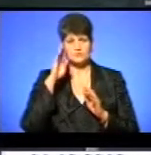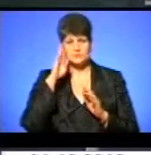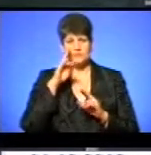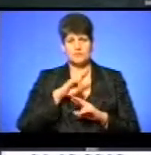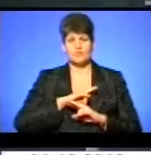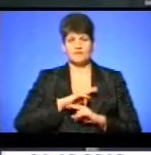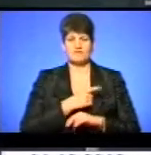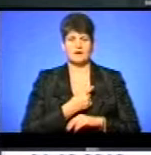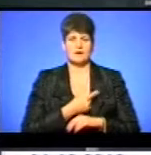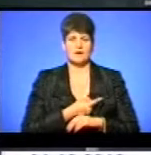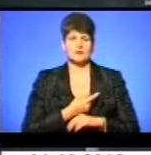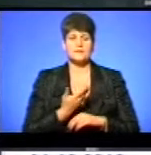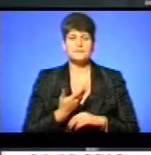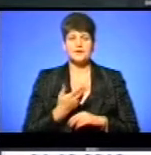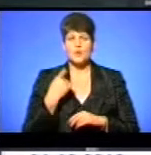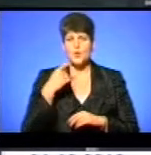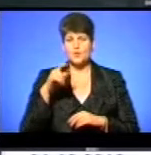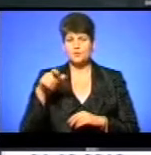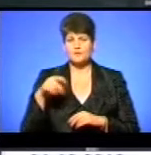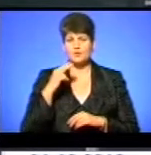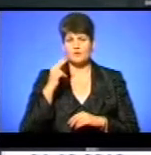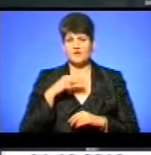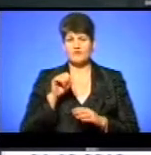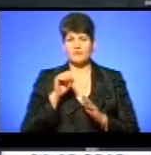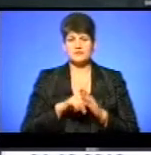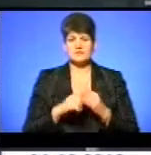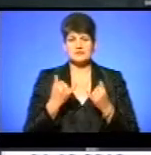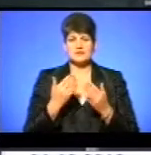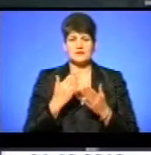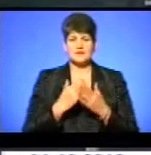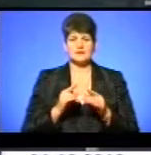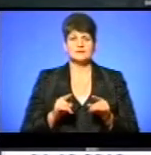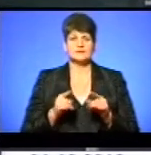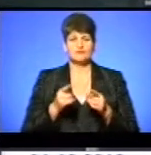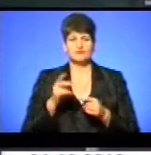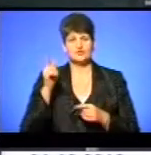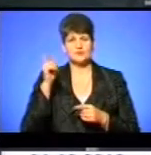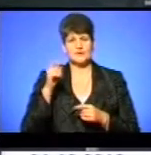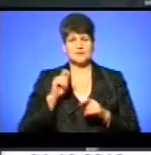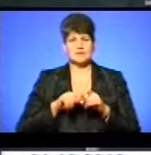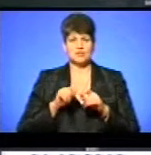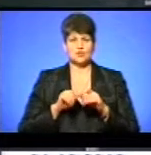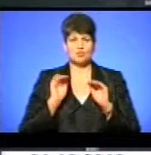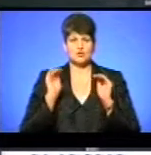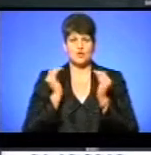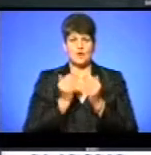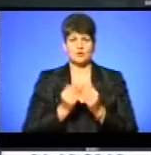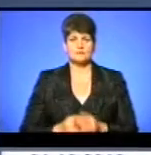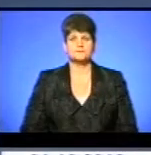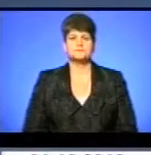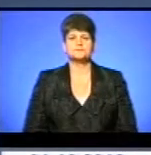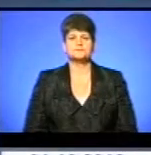у лікарні. Особи, яких обвинувачують в вбивстві, зараз знаходяться під арештом у Чортківському слідчому ізоляторі.